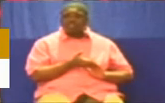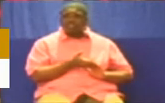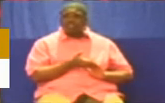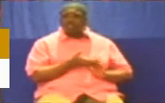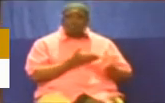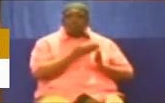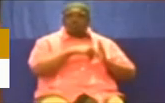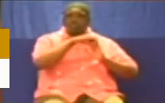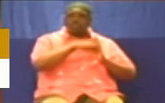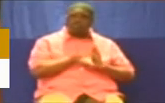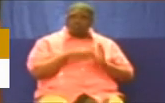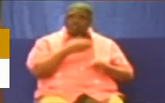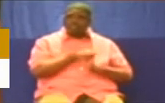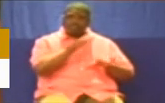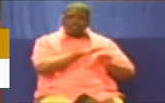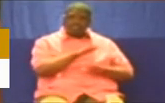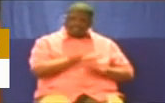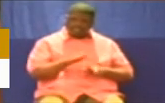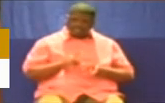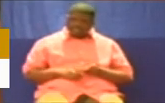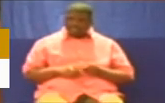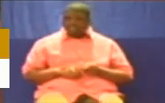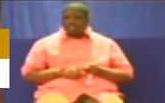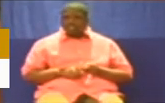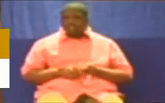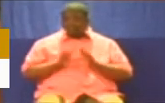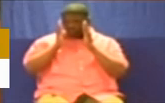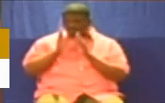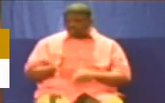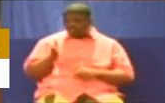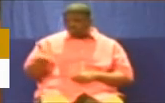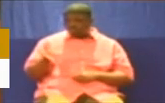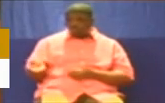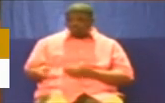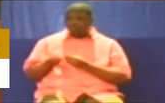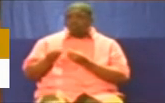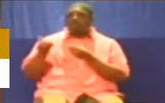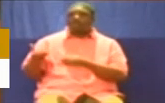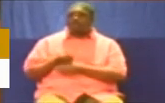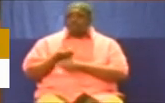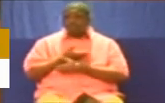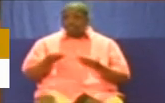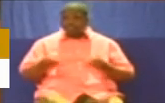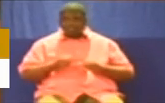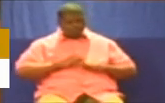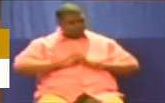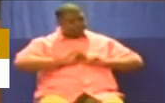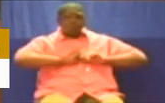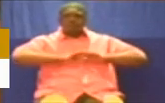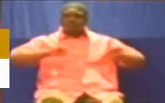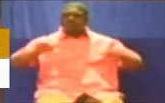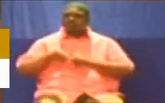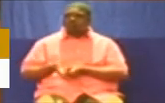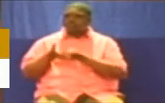kupitia utaratibu ambao Mheshimiwa Waziri ameelezea, na waheshimiwa wabunge waraka huo tutakapopata basi tutasambaziwa ili